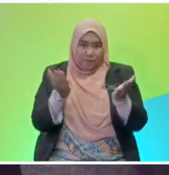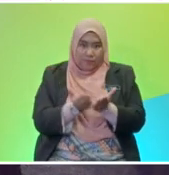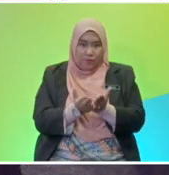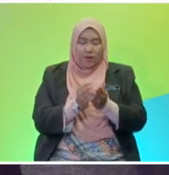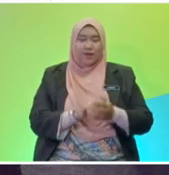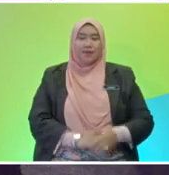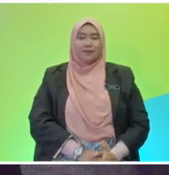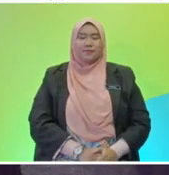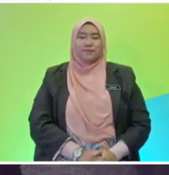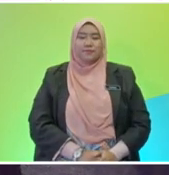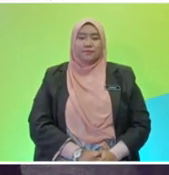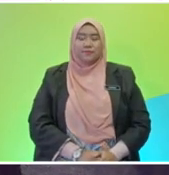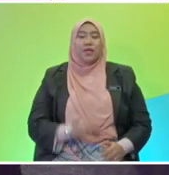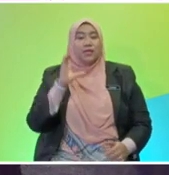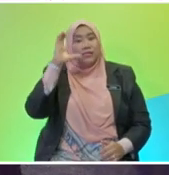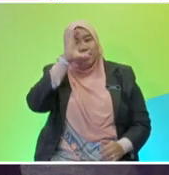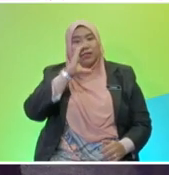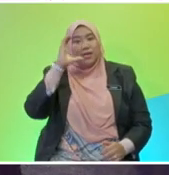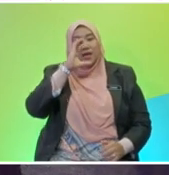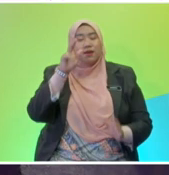perkataan yang mengandung